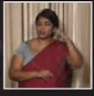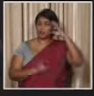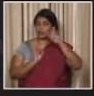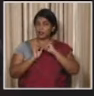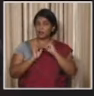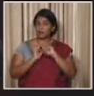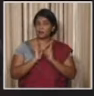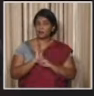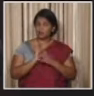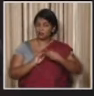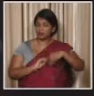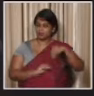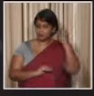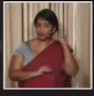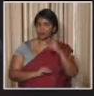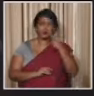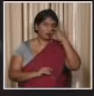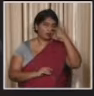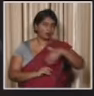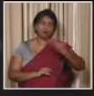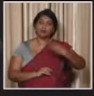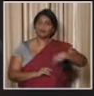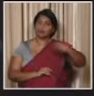ඉහළ දැමීමත් එක්ක ඉන්ධන මිල ඉහළ දැමීමත් එක්ක